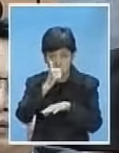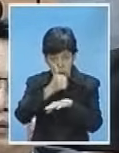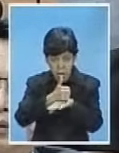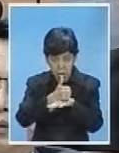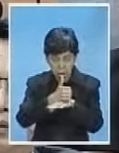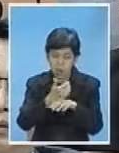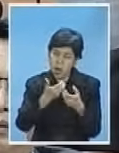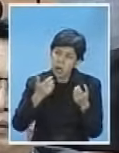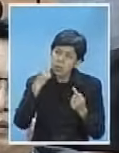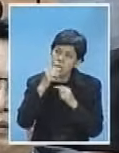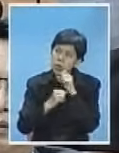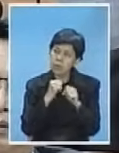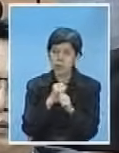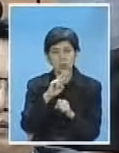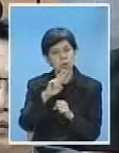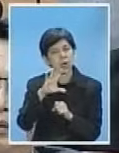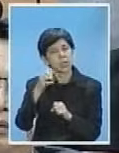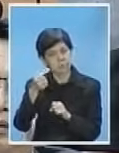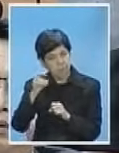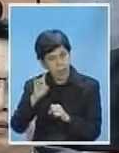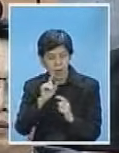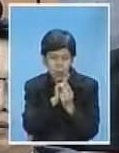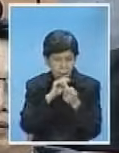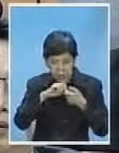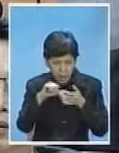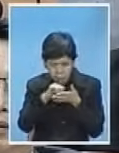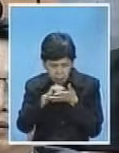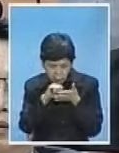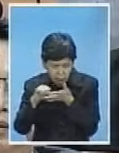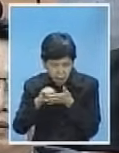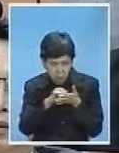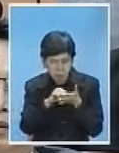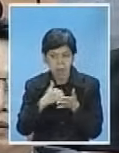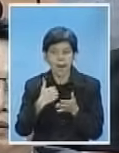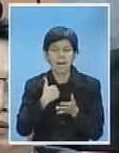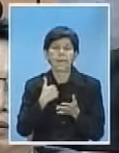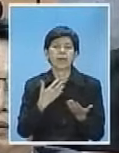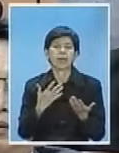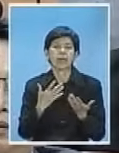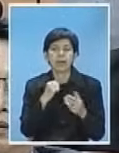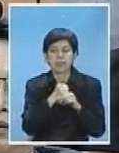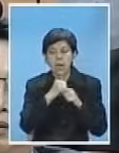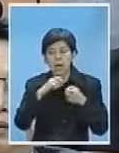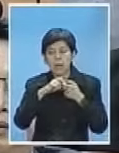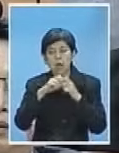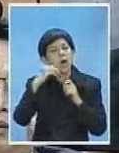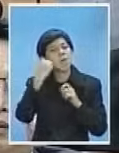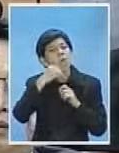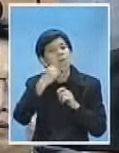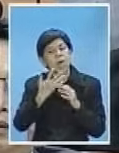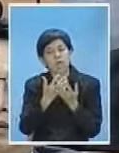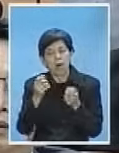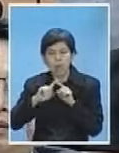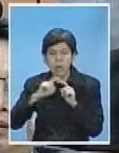แบ่งแยกดินแดนตั้งแต่ปี2118และมาแก้ปัญหาด้วยตัวเองแล้วประสบความสำเร็จเหตุร้ายหมดเกือบหม